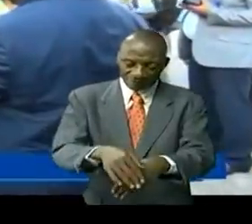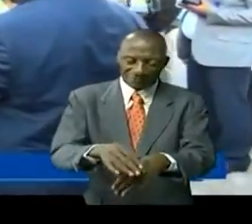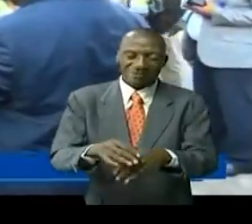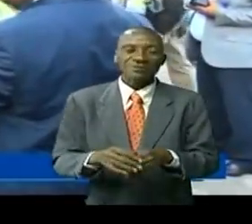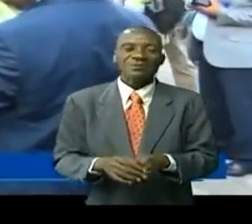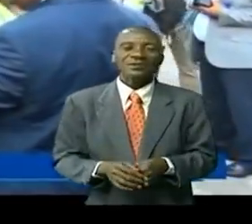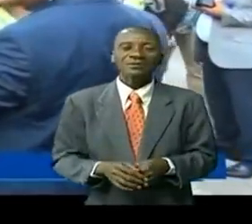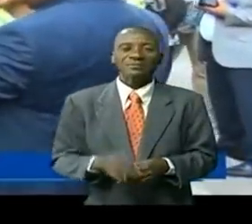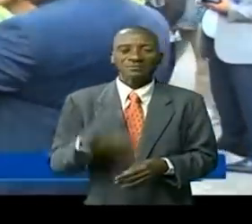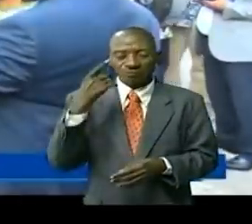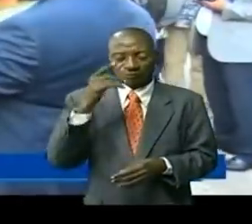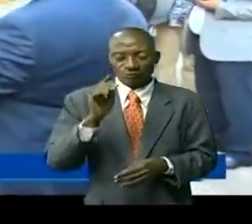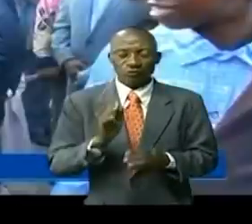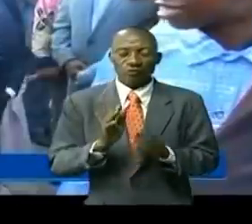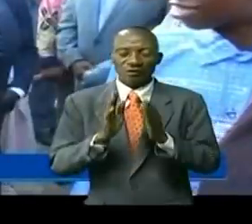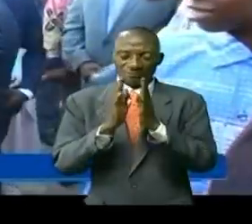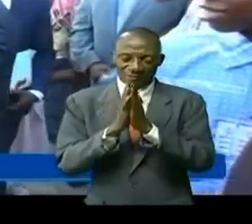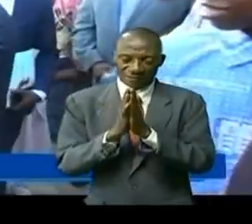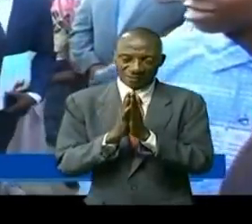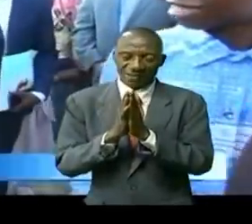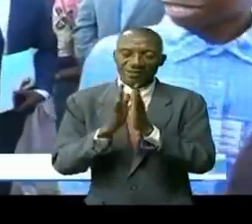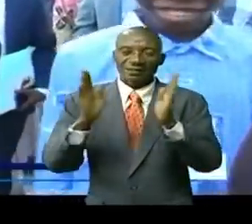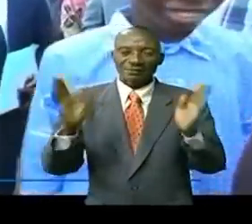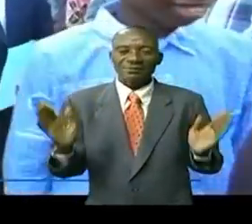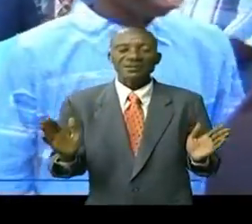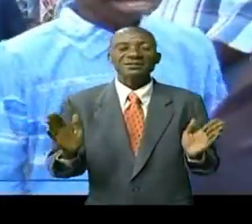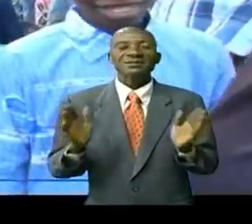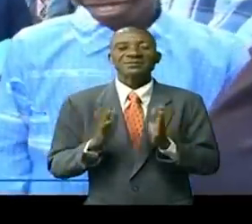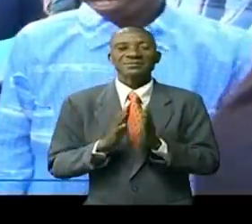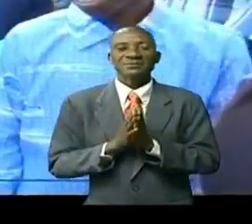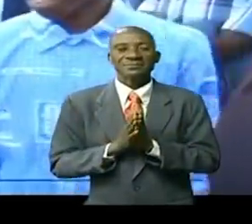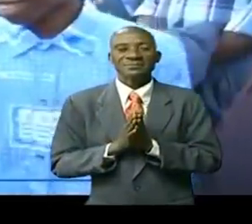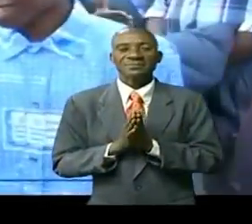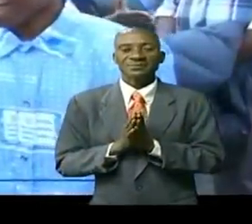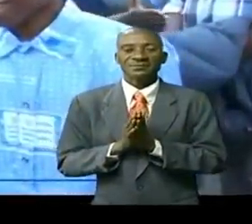dans la détresse, il se montre un frère, dixit les